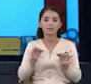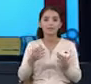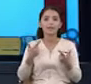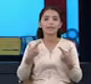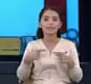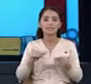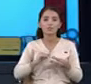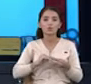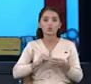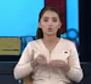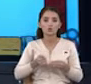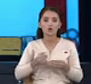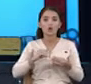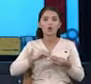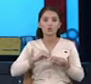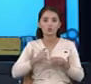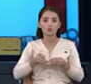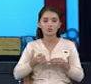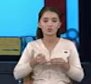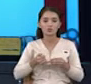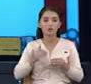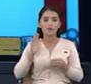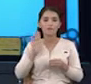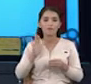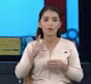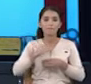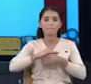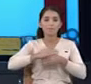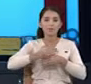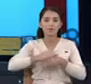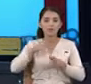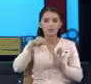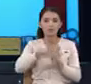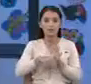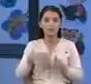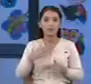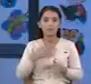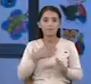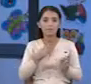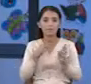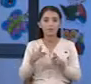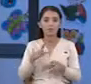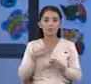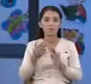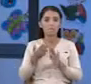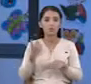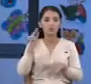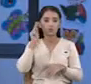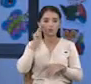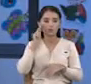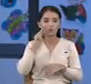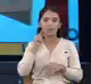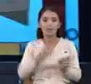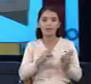Правильно, где ручка? Ручка в пенале. Мы это проходили на прошлых